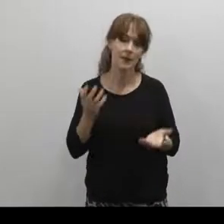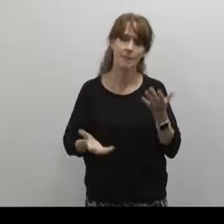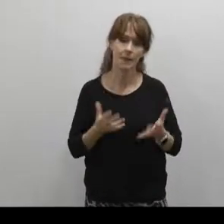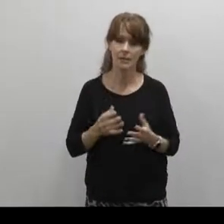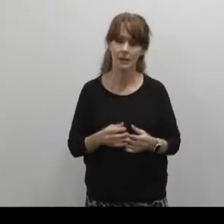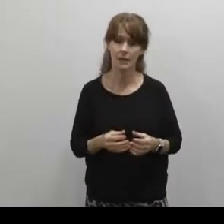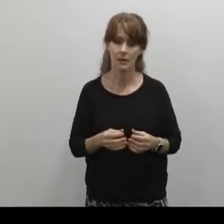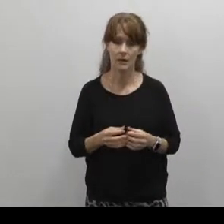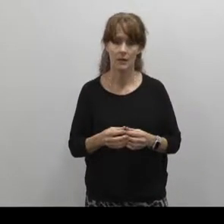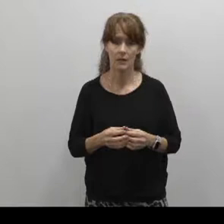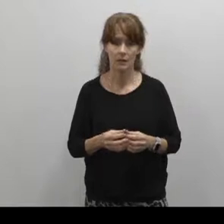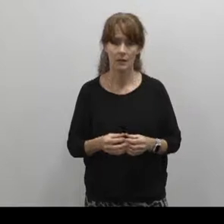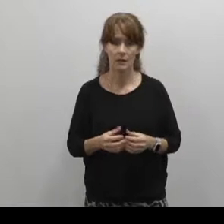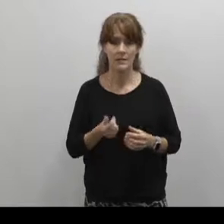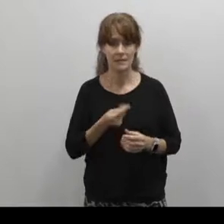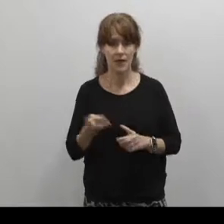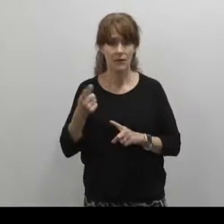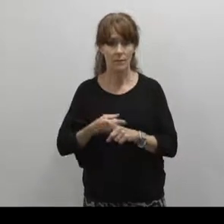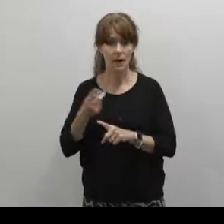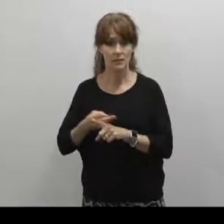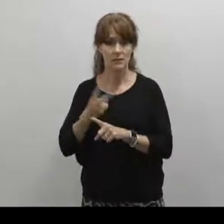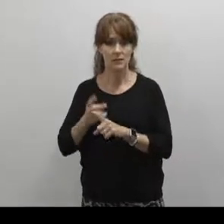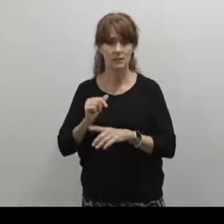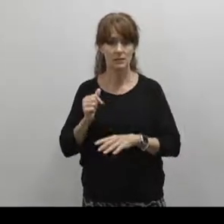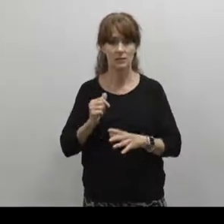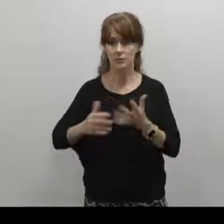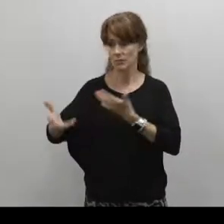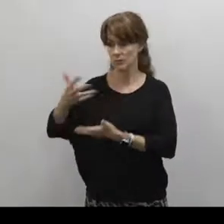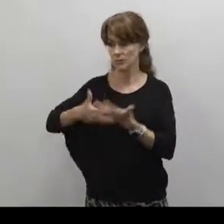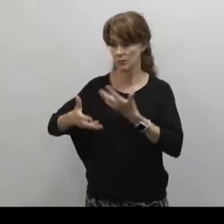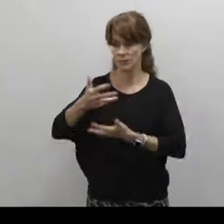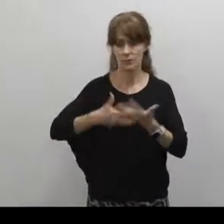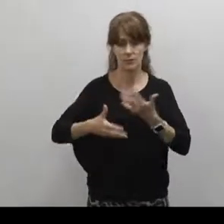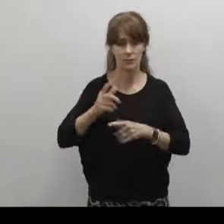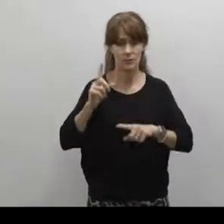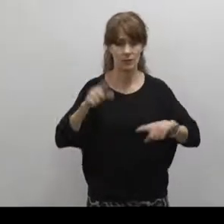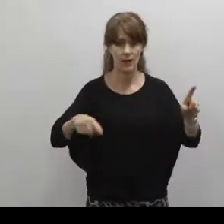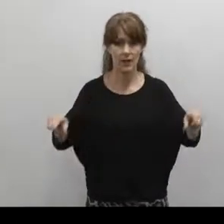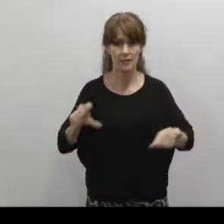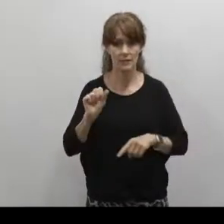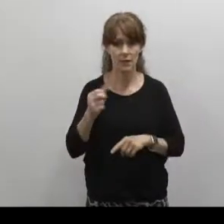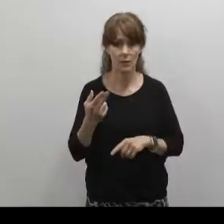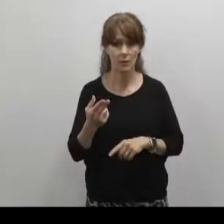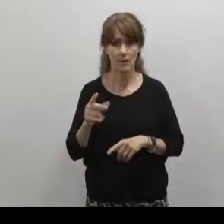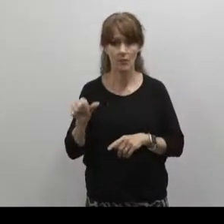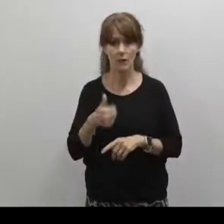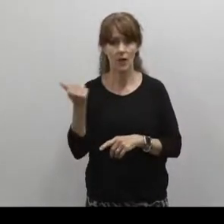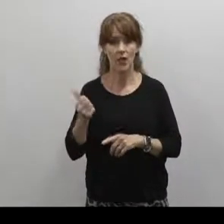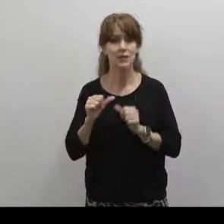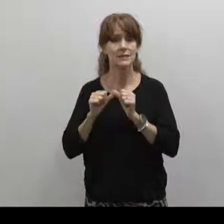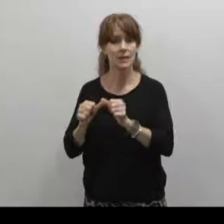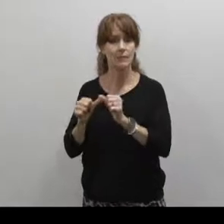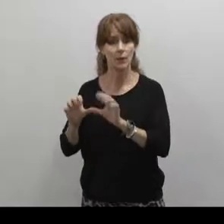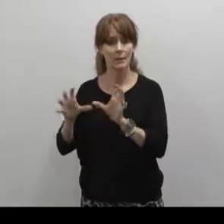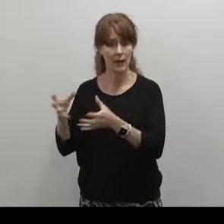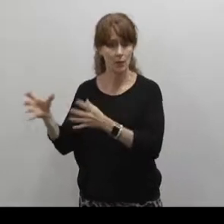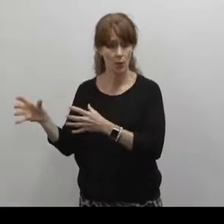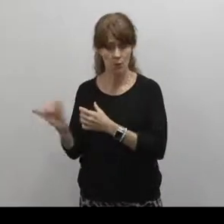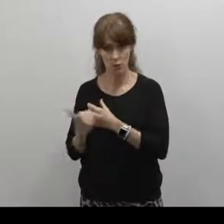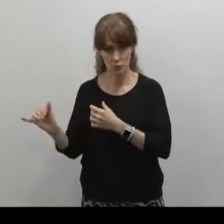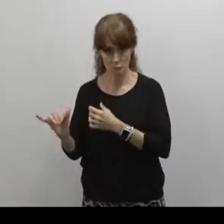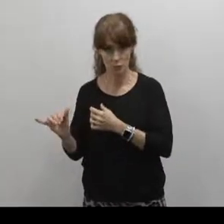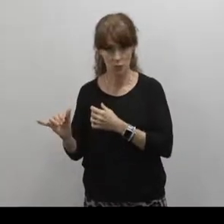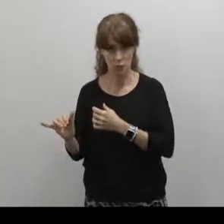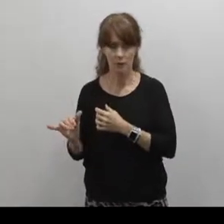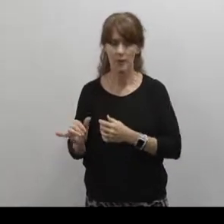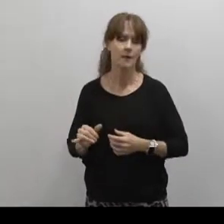nè chương một chín năm rung một cổ chương một chín năm rung một cổ thì chương một chín năm phù viên tơi ca dương tơi ca pe về liền đồng bây dạng ai tẹt